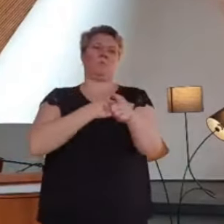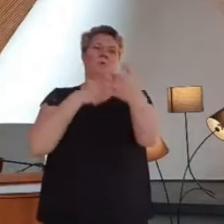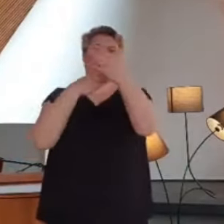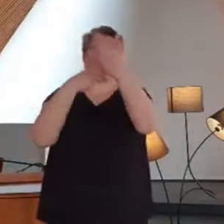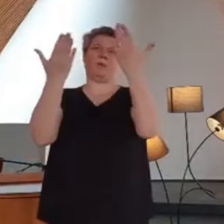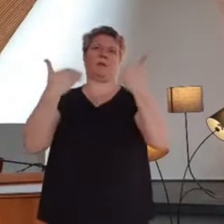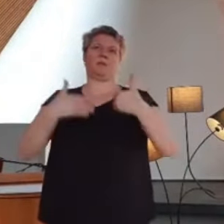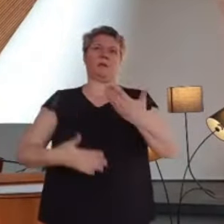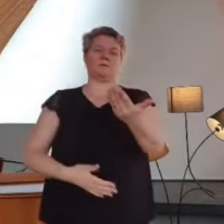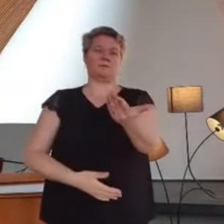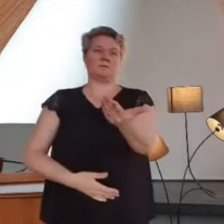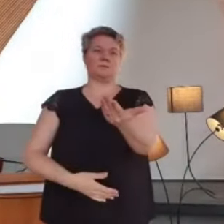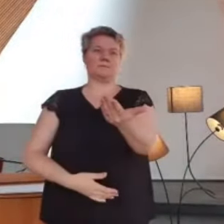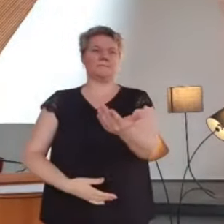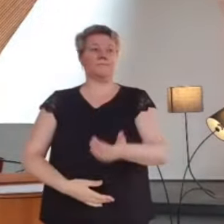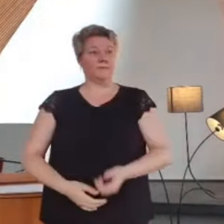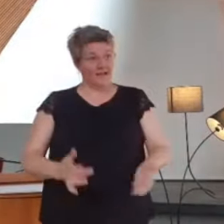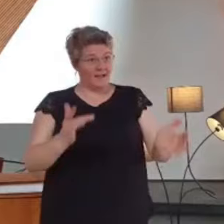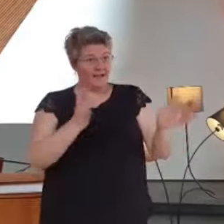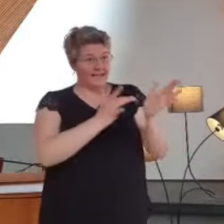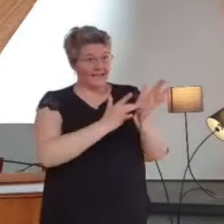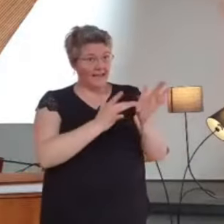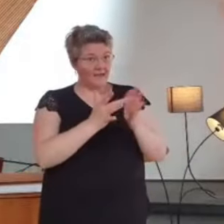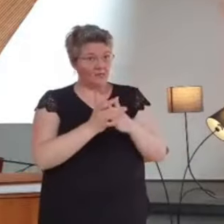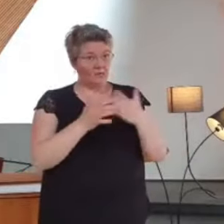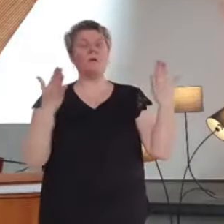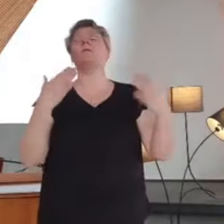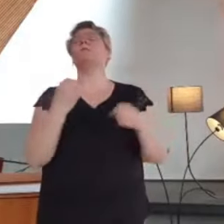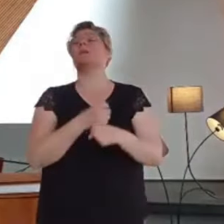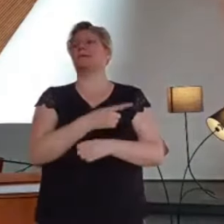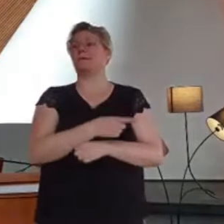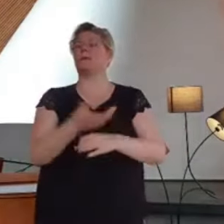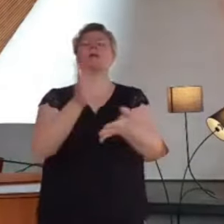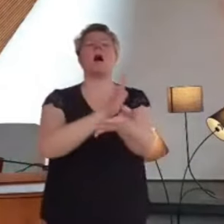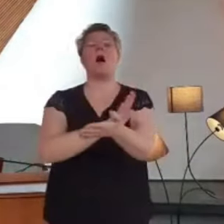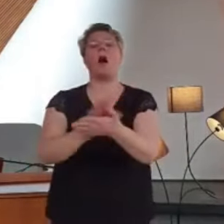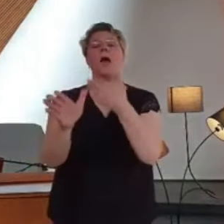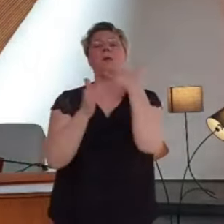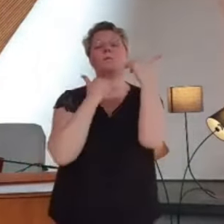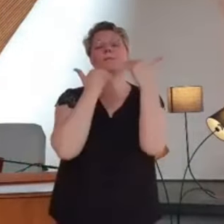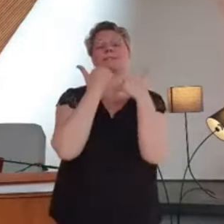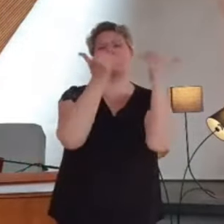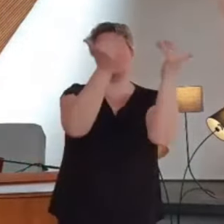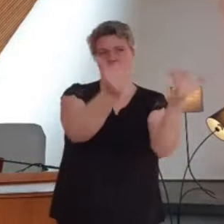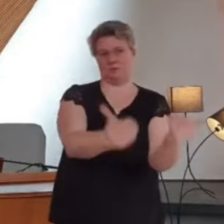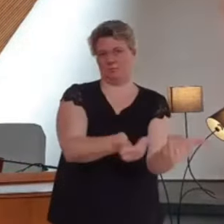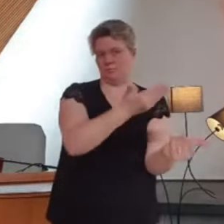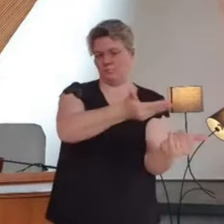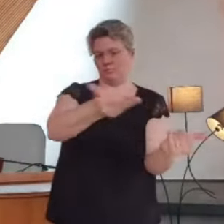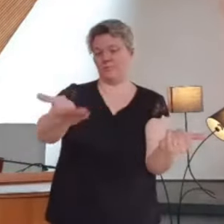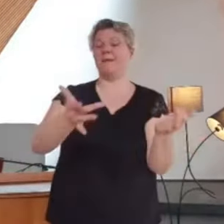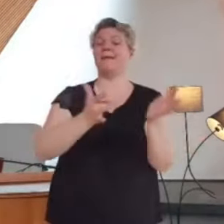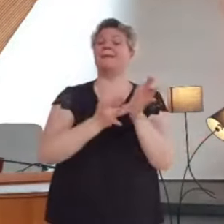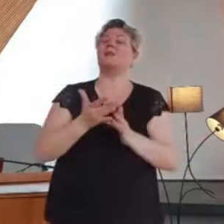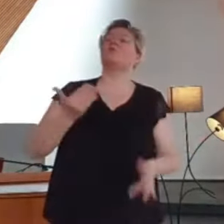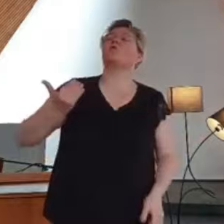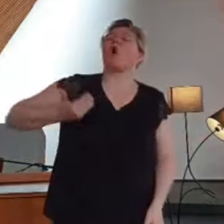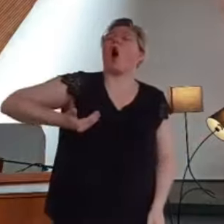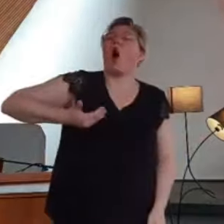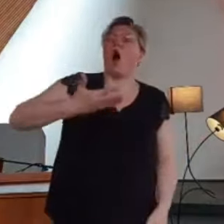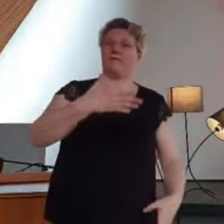Und es gibt eine Sache, die Jesus gemacht hat, die überliest man ganz oft in den Heilungsgeschichten. Die steht auch nicht in jeder Heilungsgeschichte, aber oft